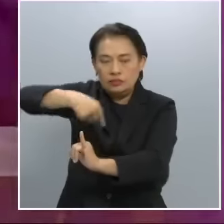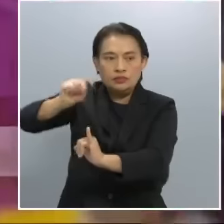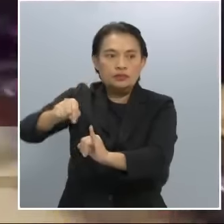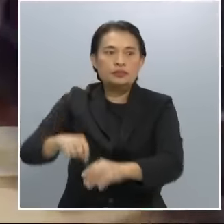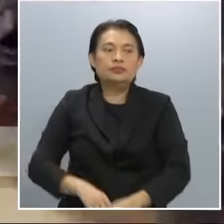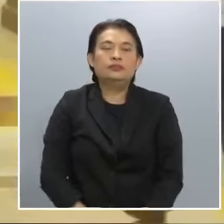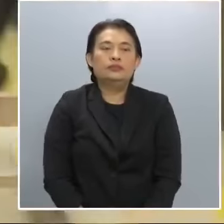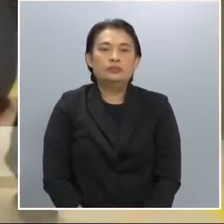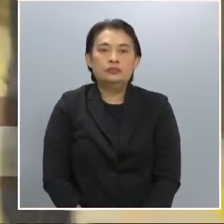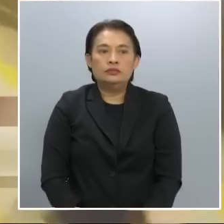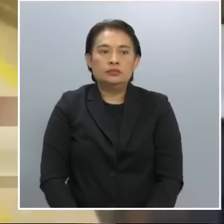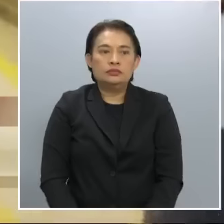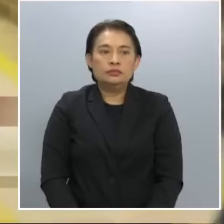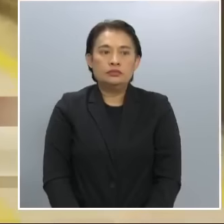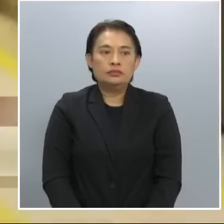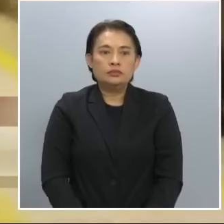นี่ฮะ